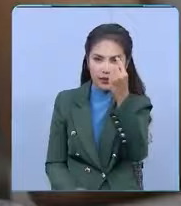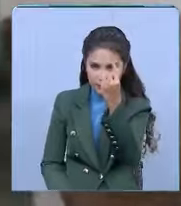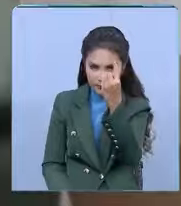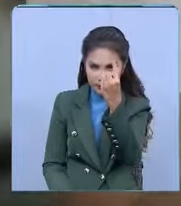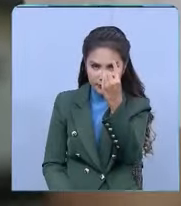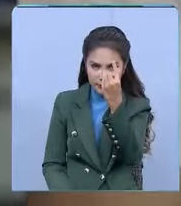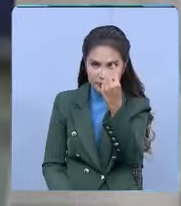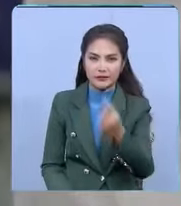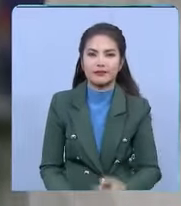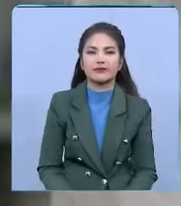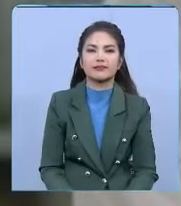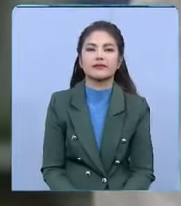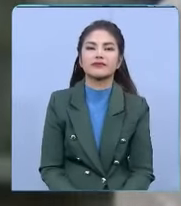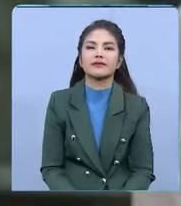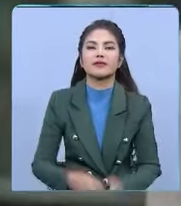ผมขออนุญาตอ่านให้นะครับ